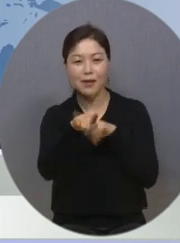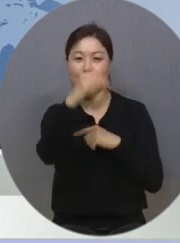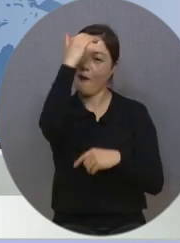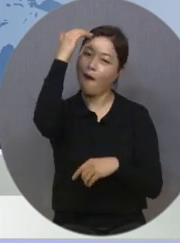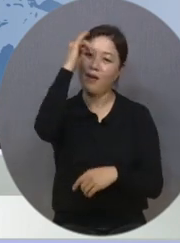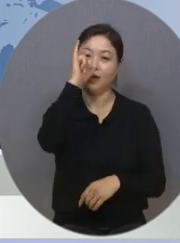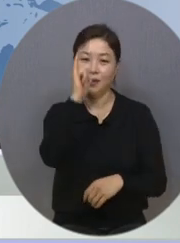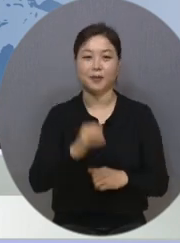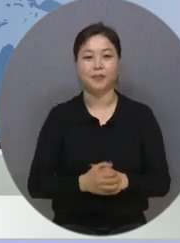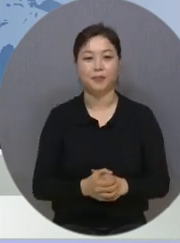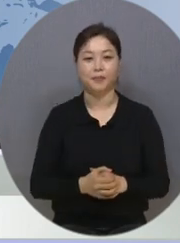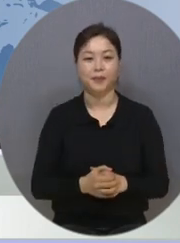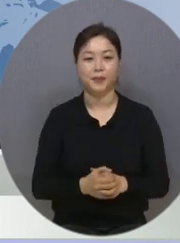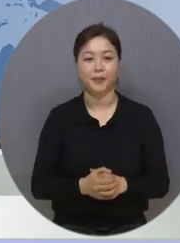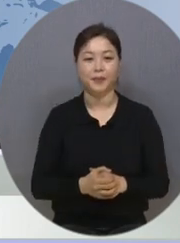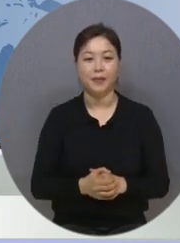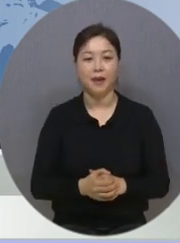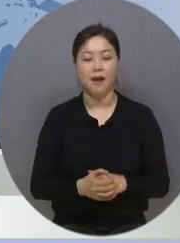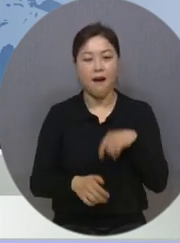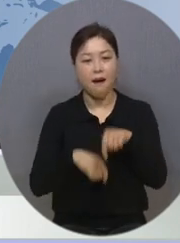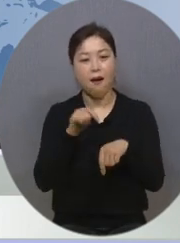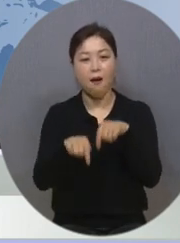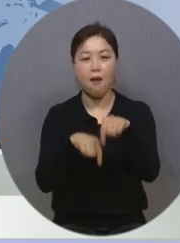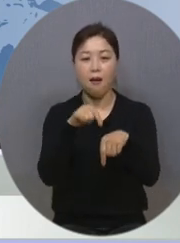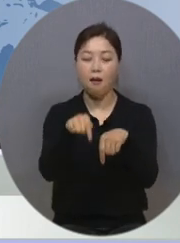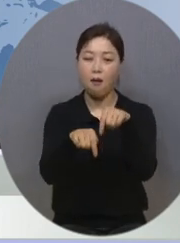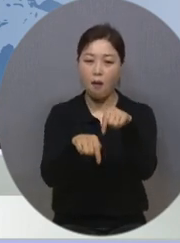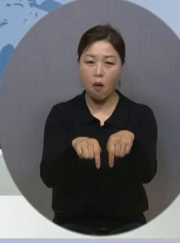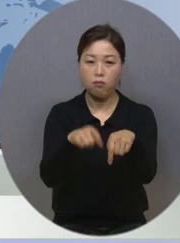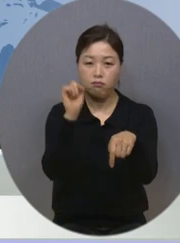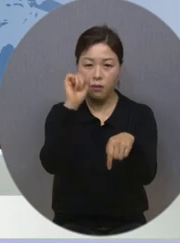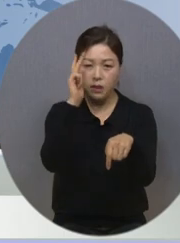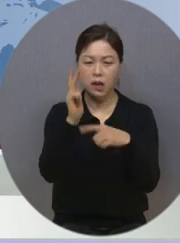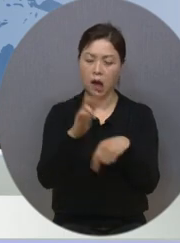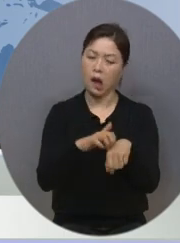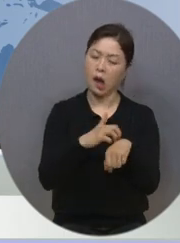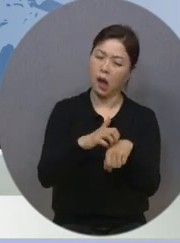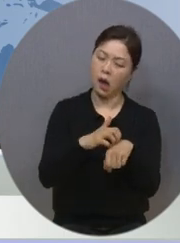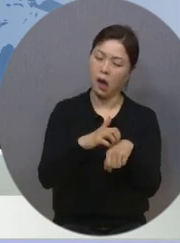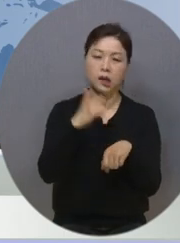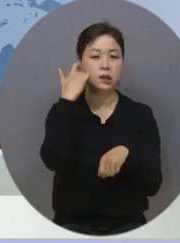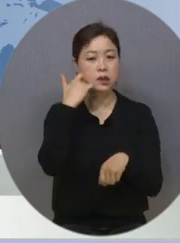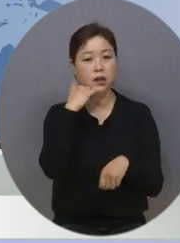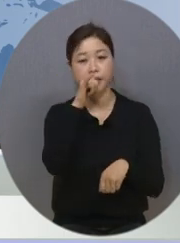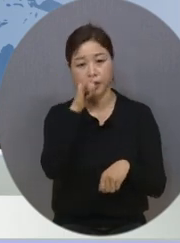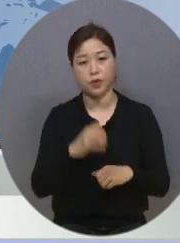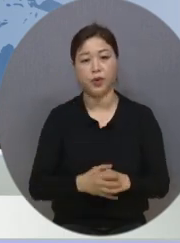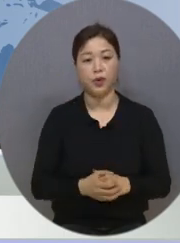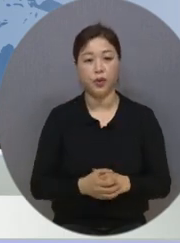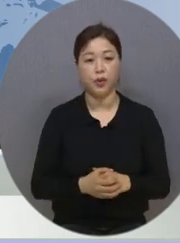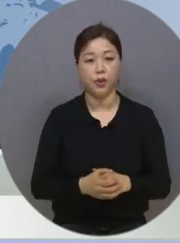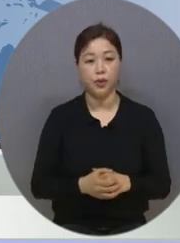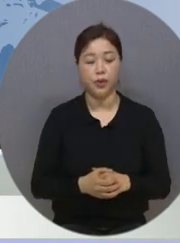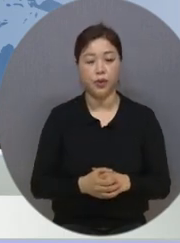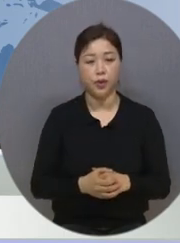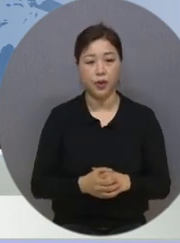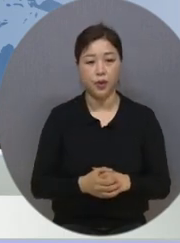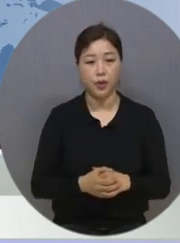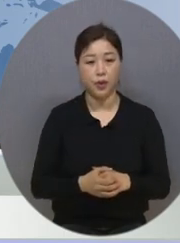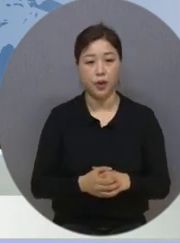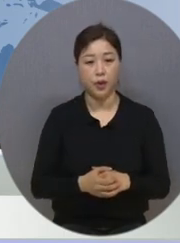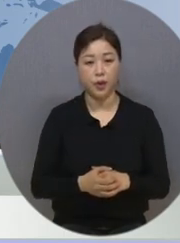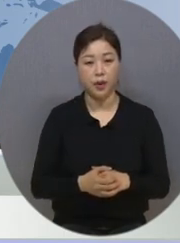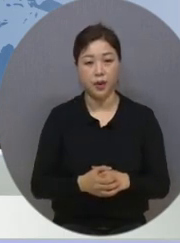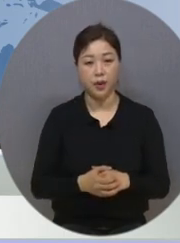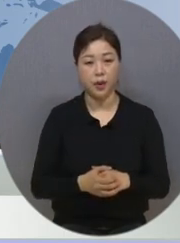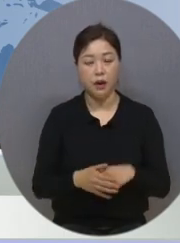있는데요. 그런데 한 걸음 한 걸음 걷다 보면 문득 불편하게 느껴지는 것들이 있습니다. 바로 인도를 잇는